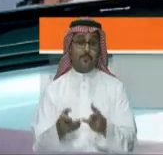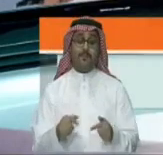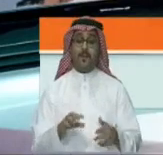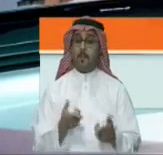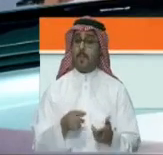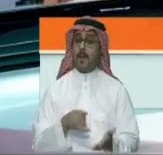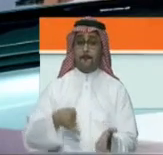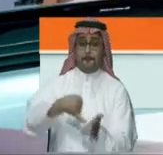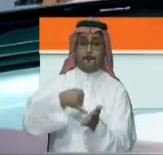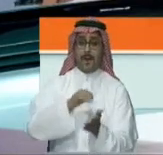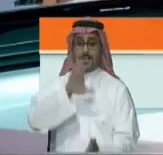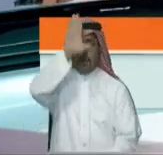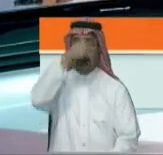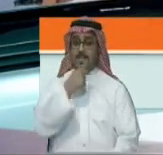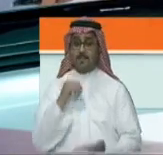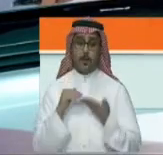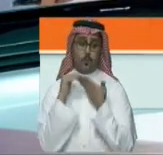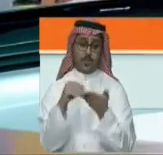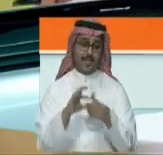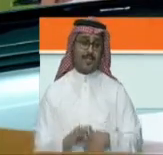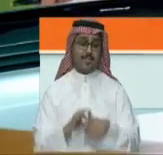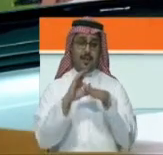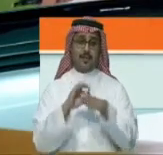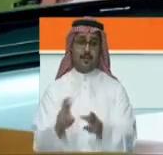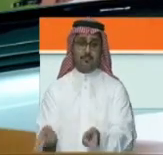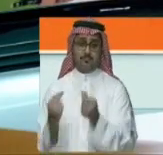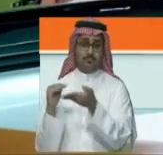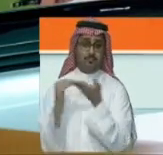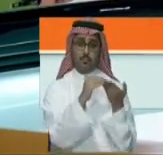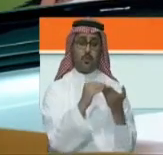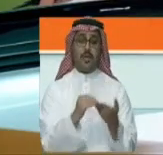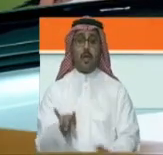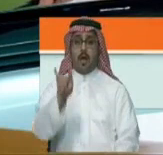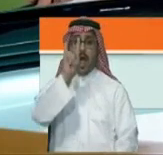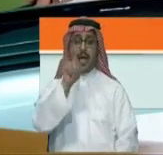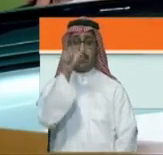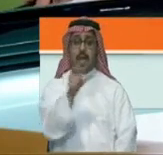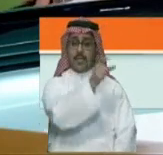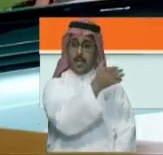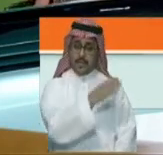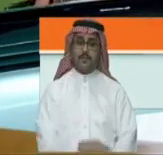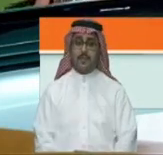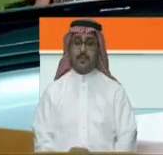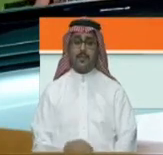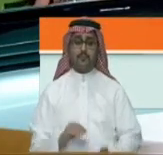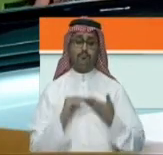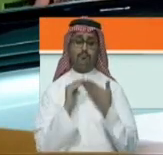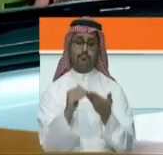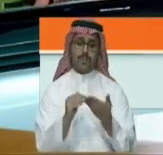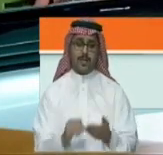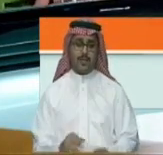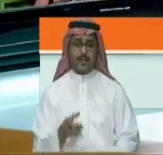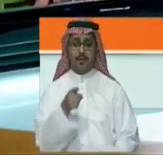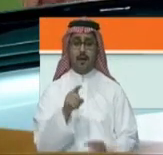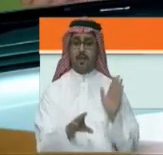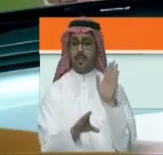وإنسانيا، نقل مركز الملك سلمان للإغاثة والأعمال الإنسانية 10 جرحى يمنيين ومرافقيهم إلى المملكة لتلقي العلاج على نفقته ضمن